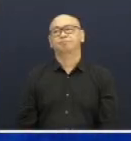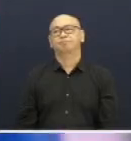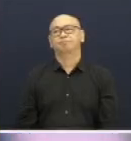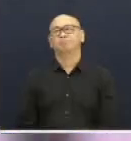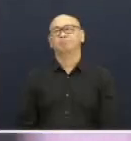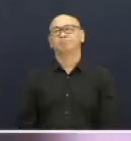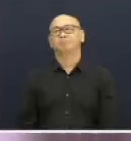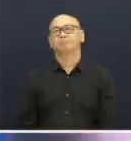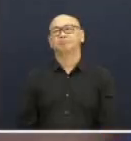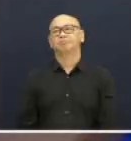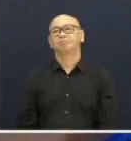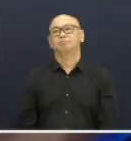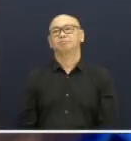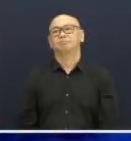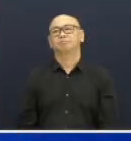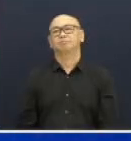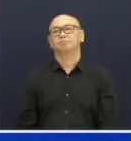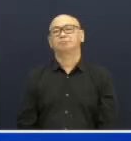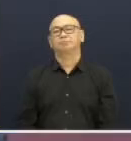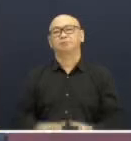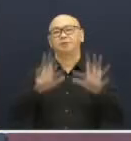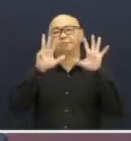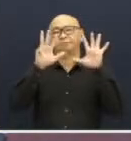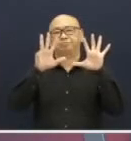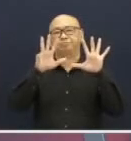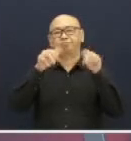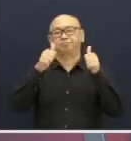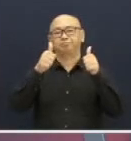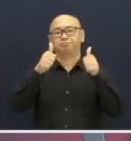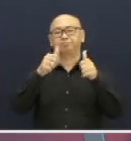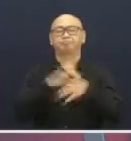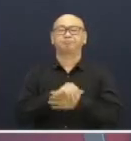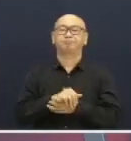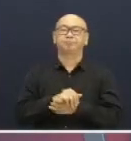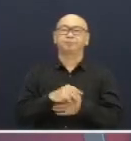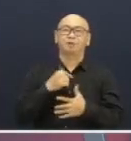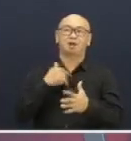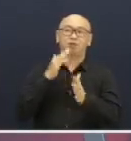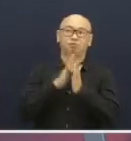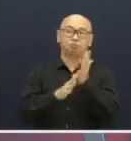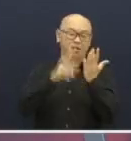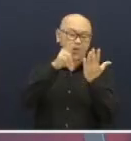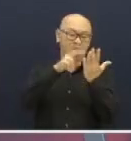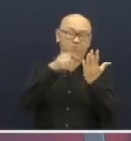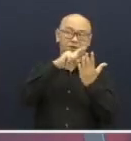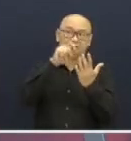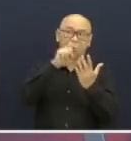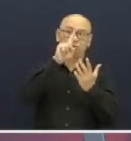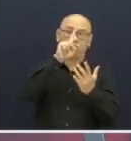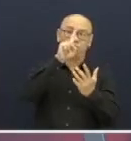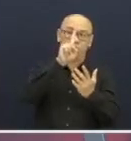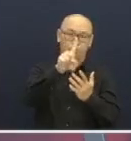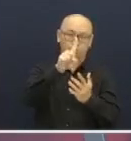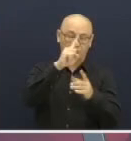Mendapatkan 9. Oke, baik. Saya akan langsung bacakan pertanyaannya hanya sekali, jadi